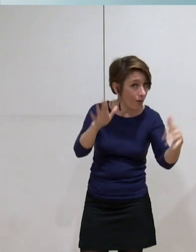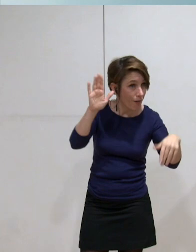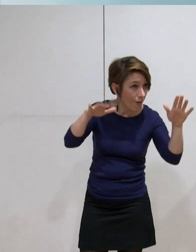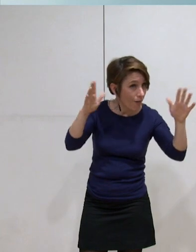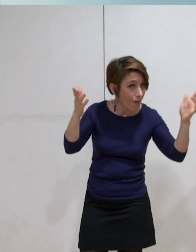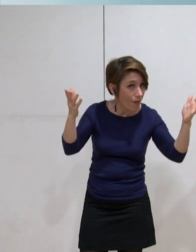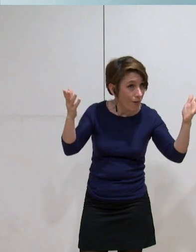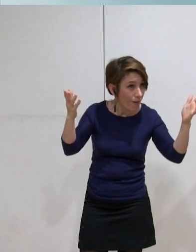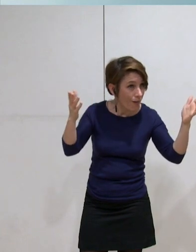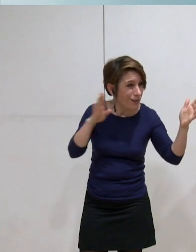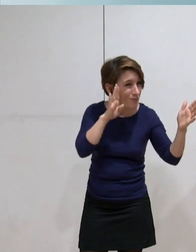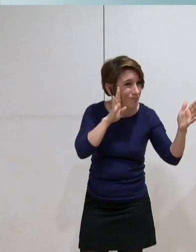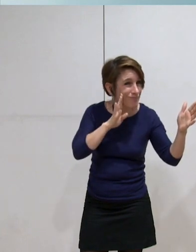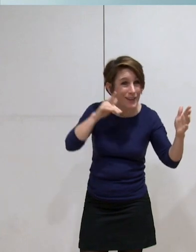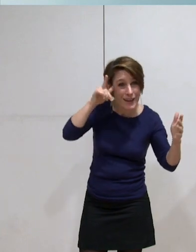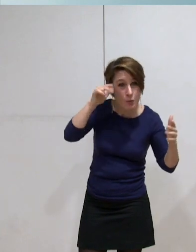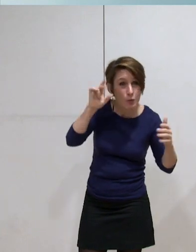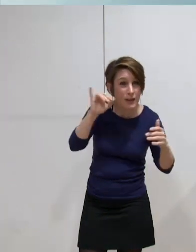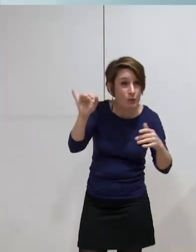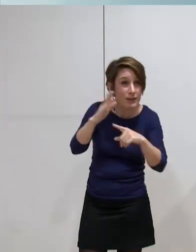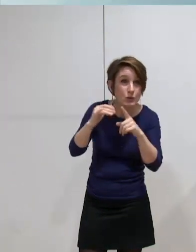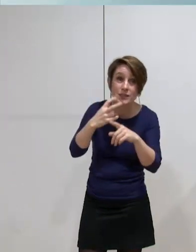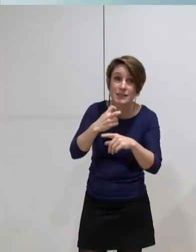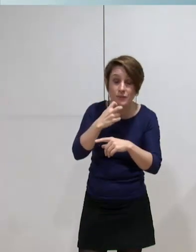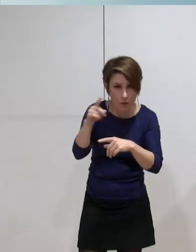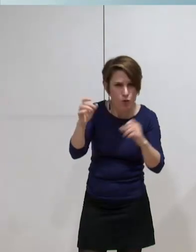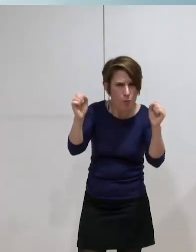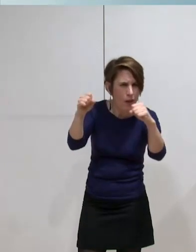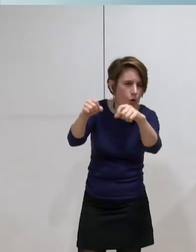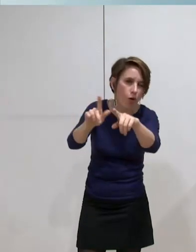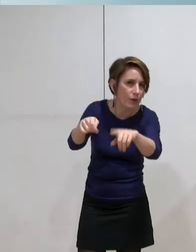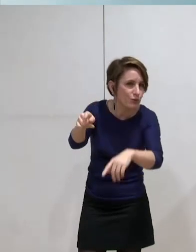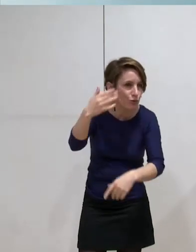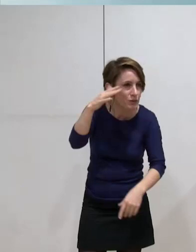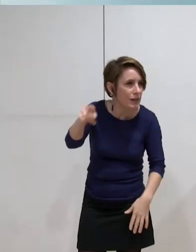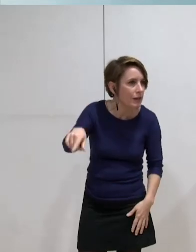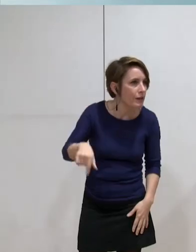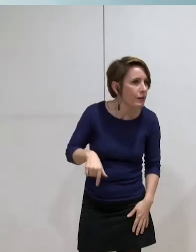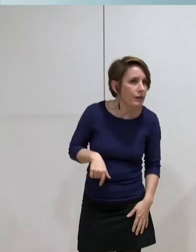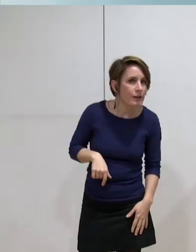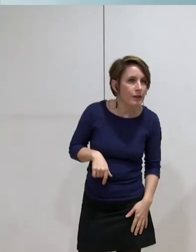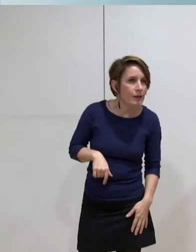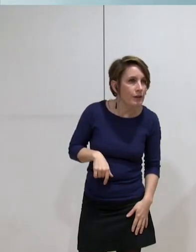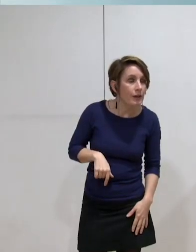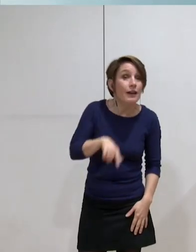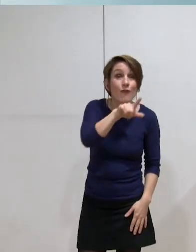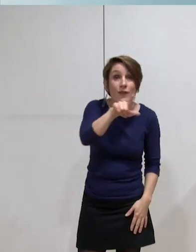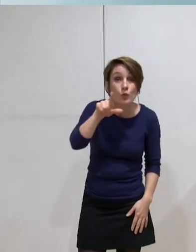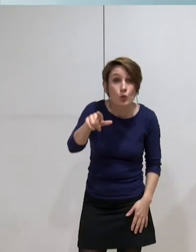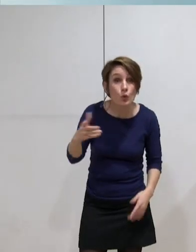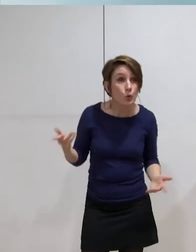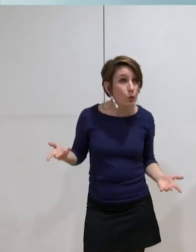voter chers amis républicains société civile non vous je sais que vous votez pour vous pouvez Baer la